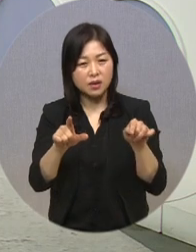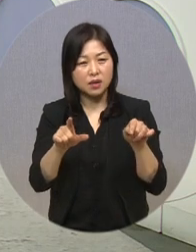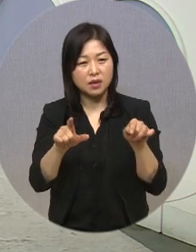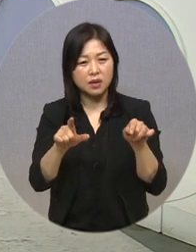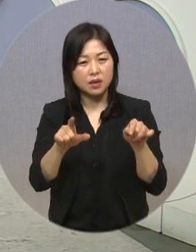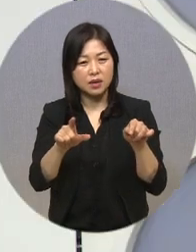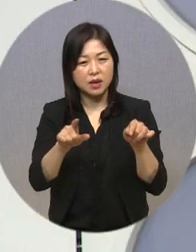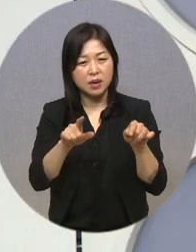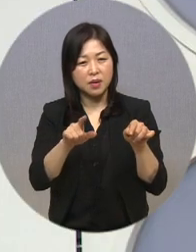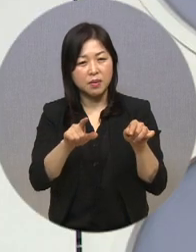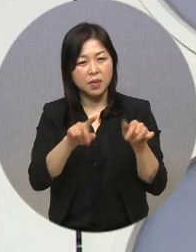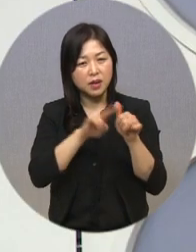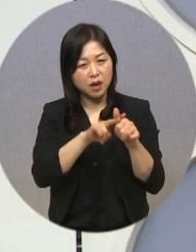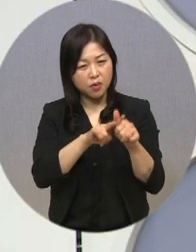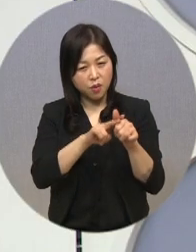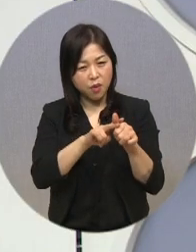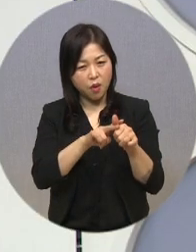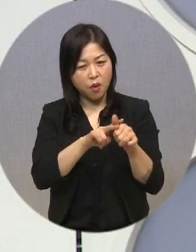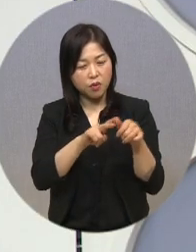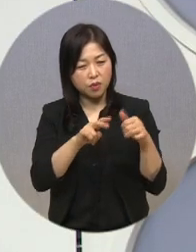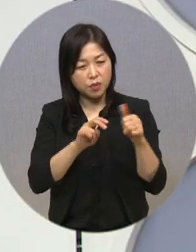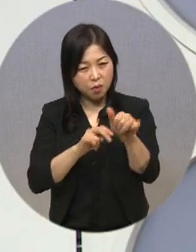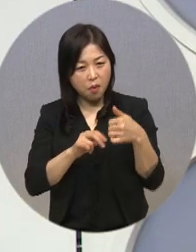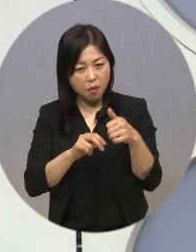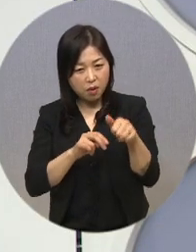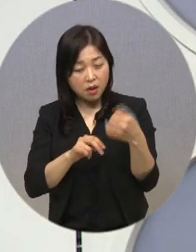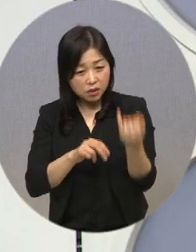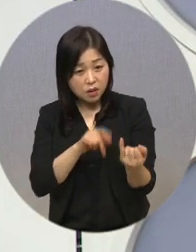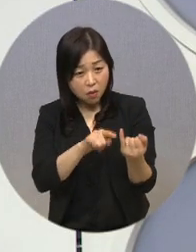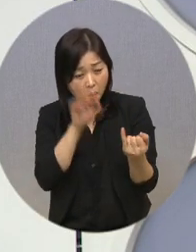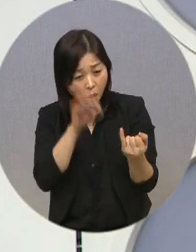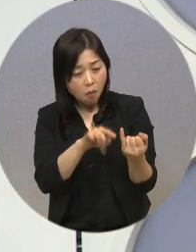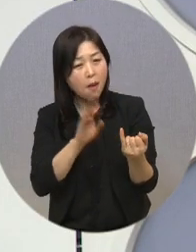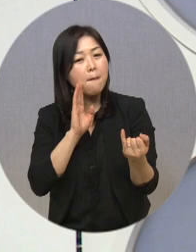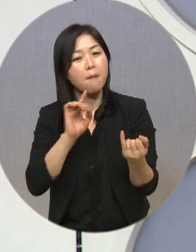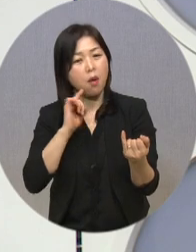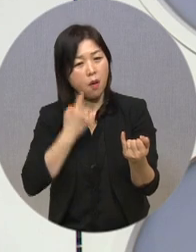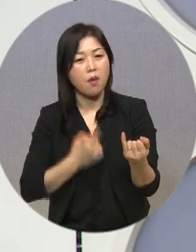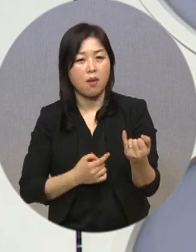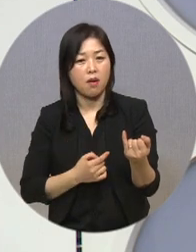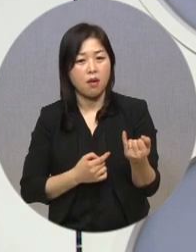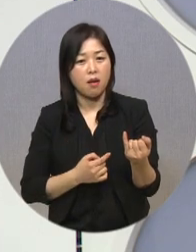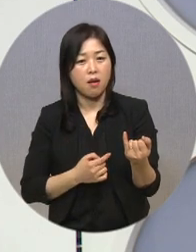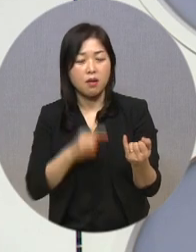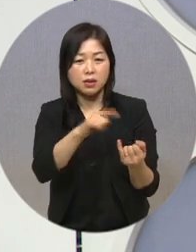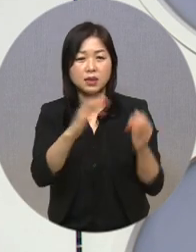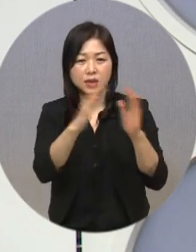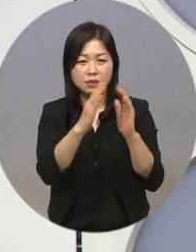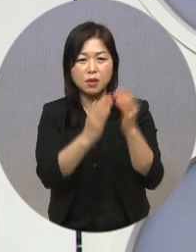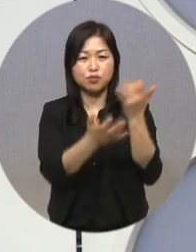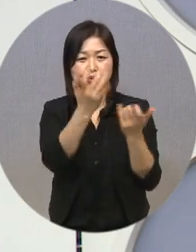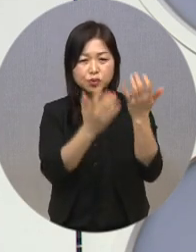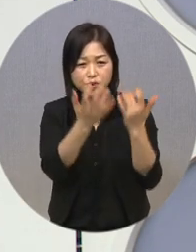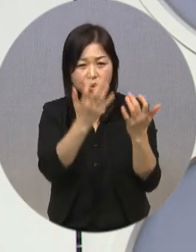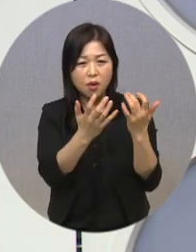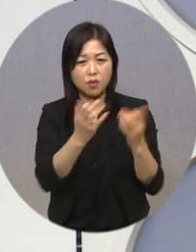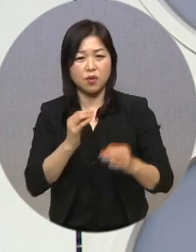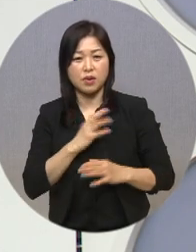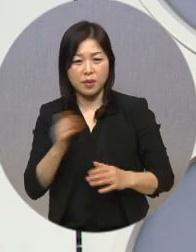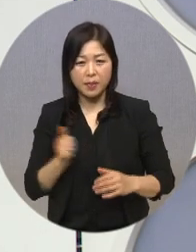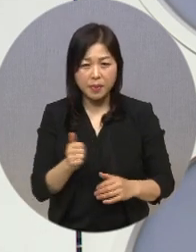이뻤어요. 그 지나가는 길에 보니까는 그 집을 불을 지르고 야단을 해서 놀라서